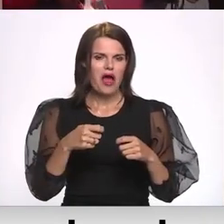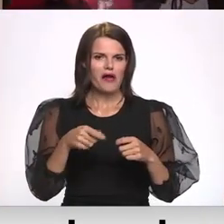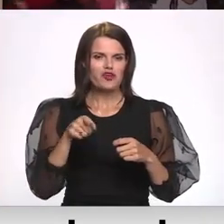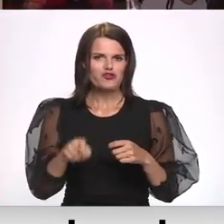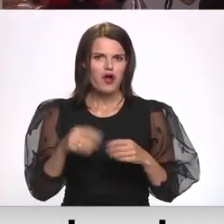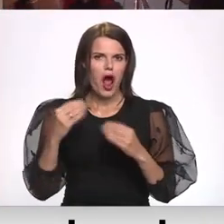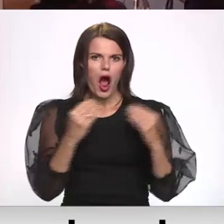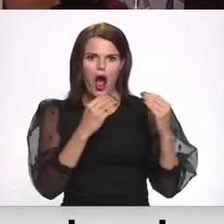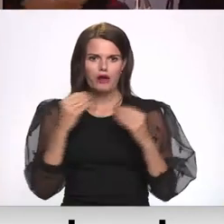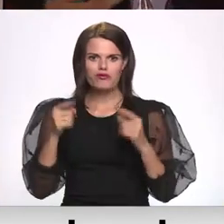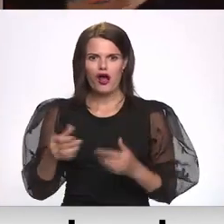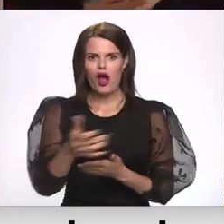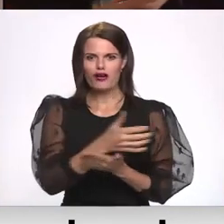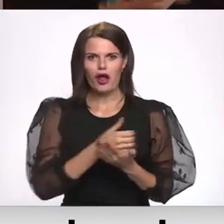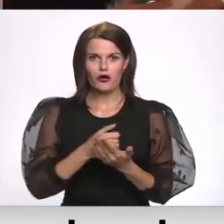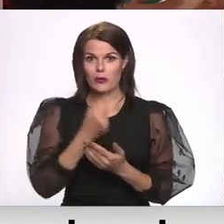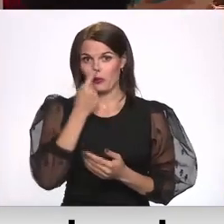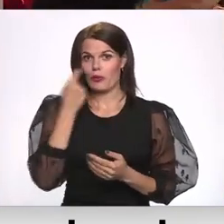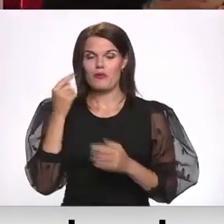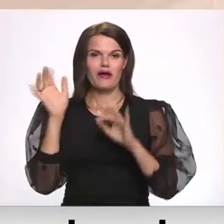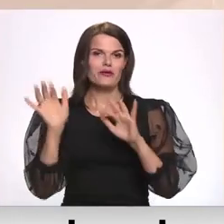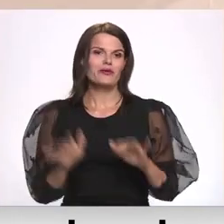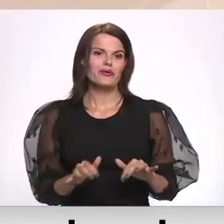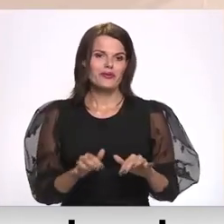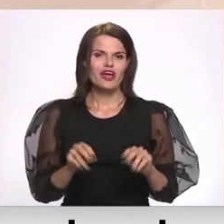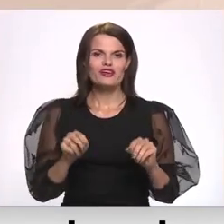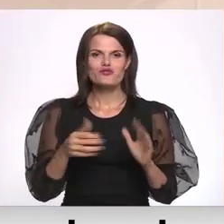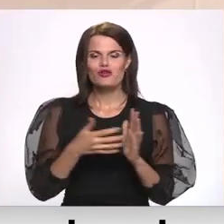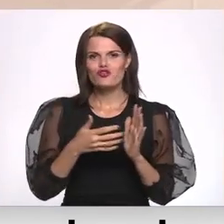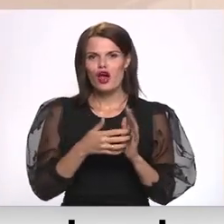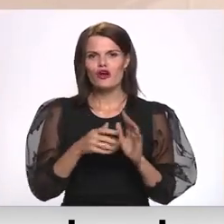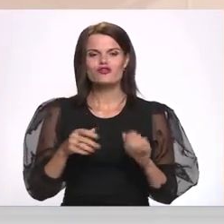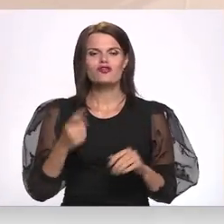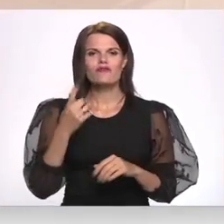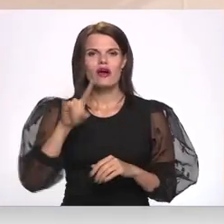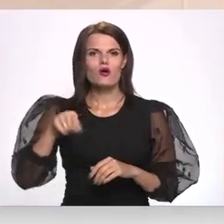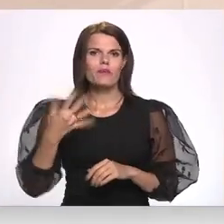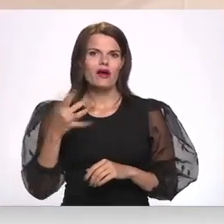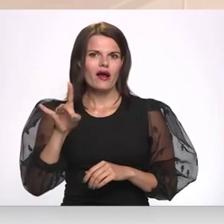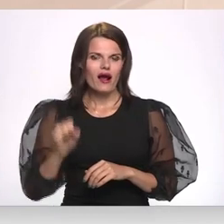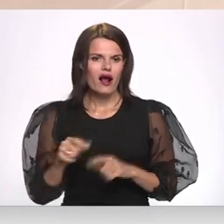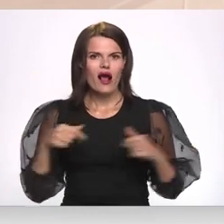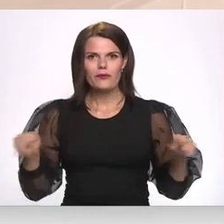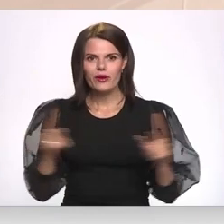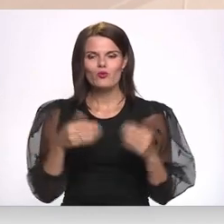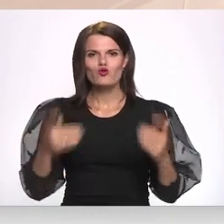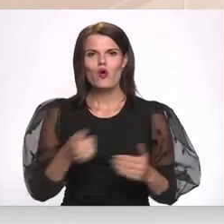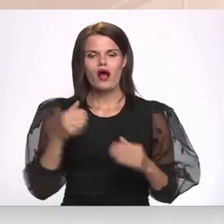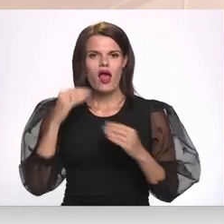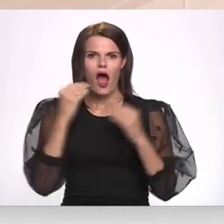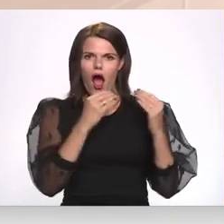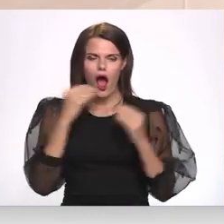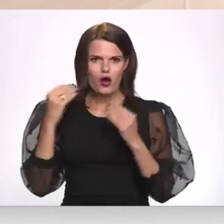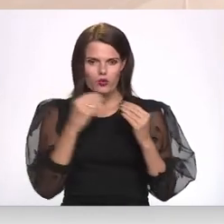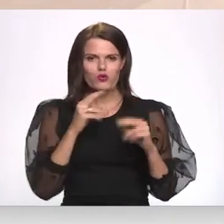arbūzus. Šī ir raža, kas novākta nu pat rudenī. Milšēkšu mēs audzējam 1,5 hektāra platībā, un šogad arbūzu un melonas